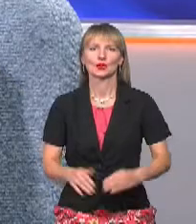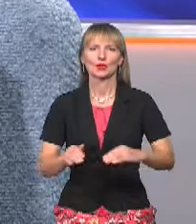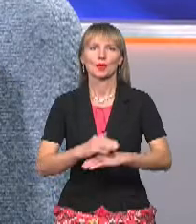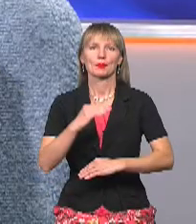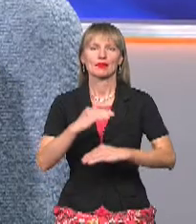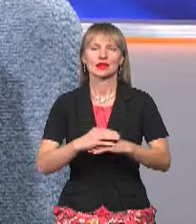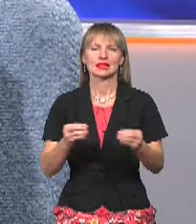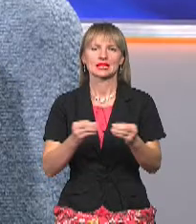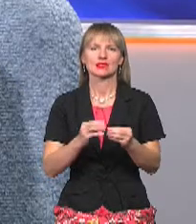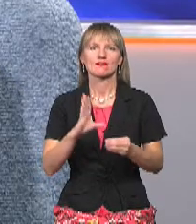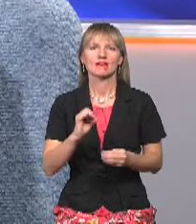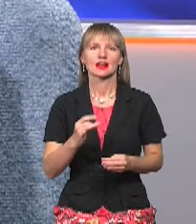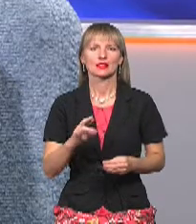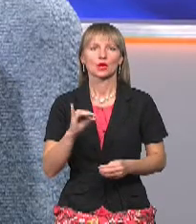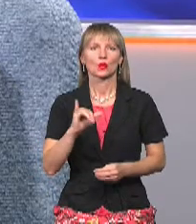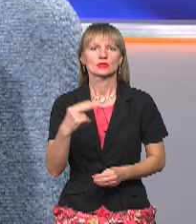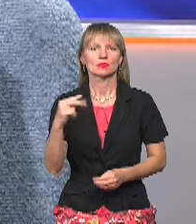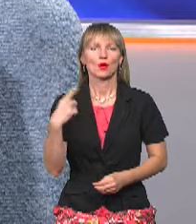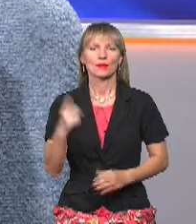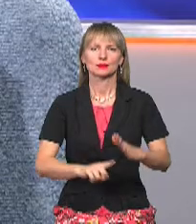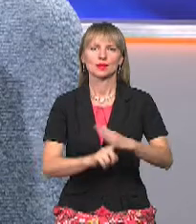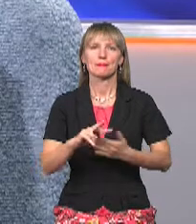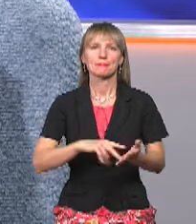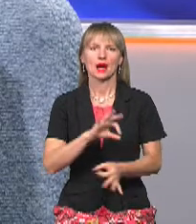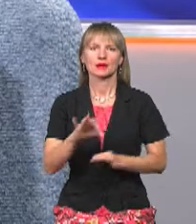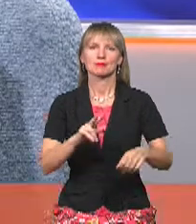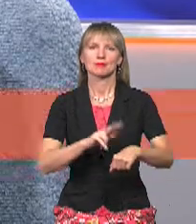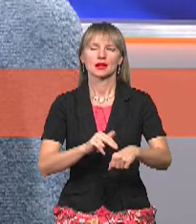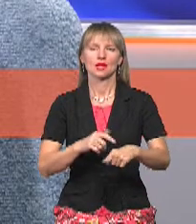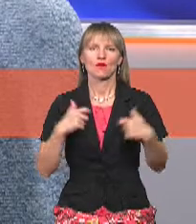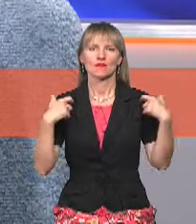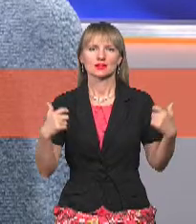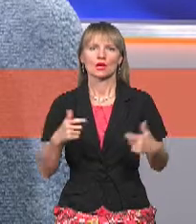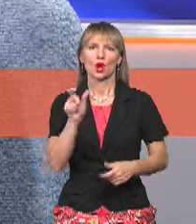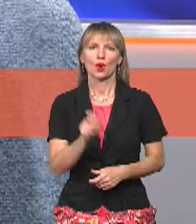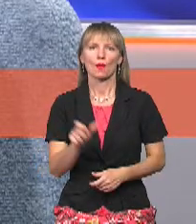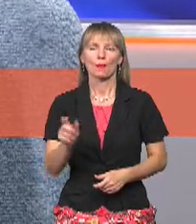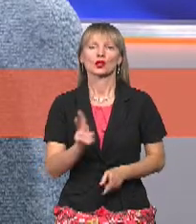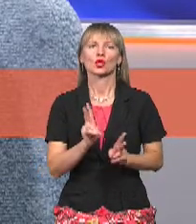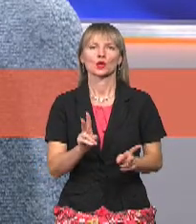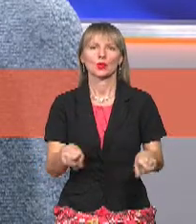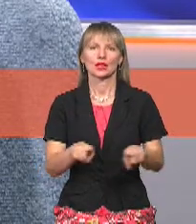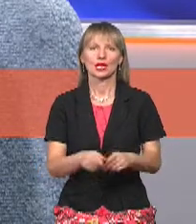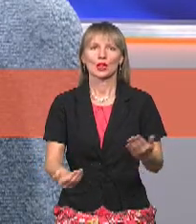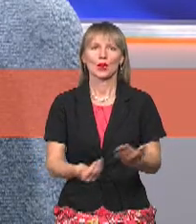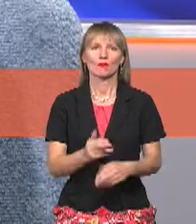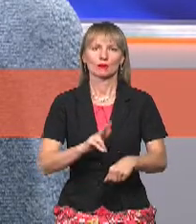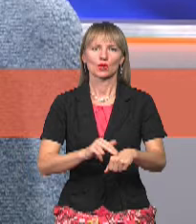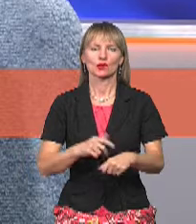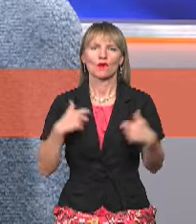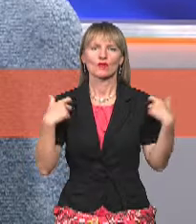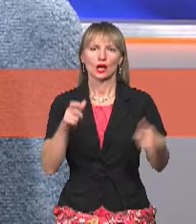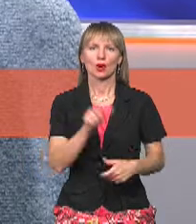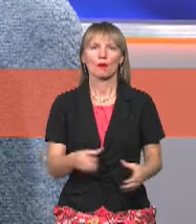Добрий вечір. 10 вересня у Запорізькій області стартував проект «Поліцейські офіцери громади». Хто такі нові поліцейські офіцери